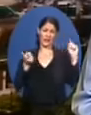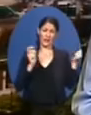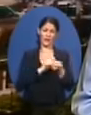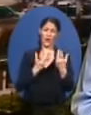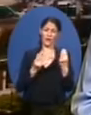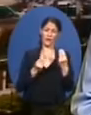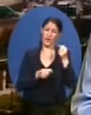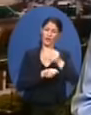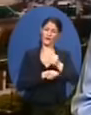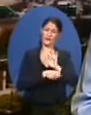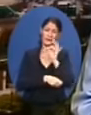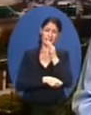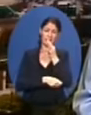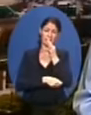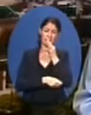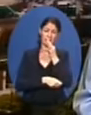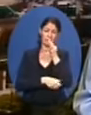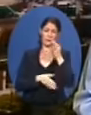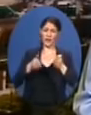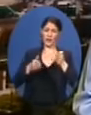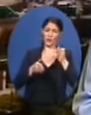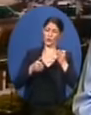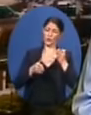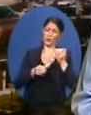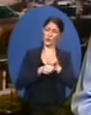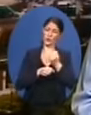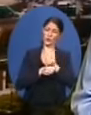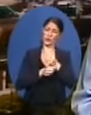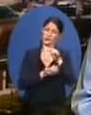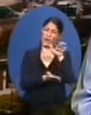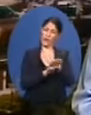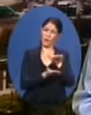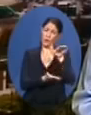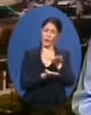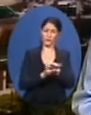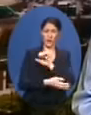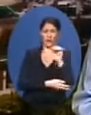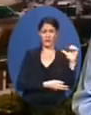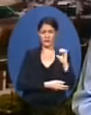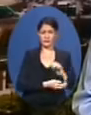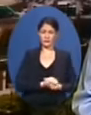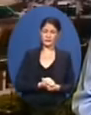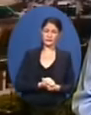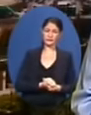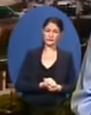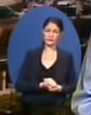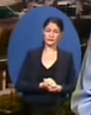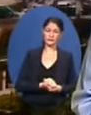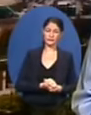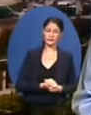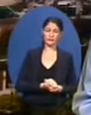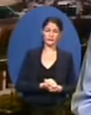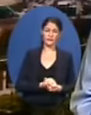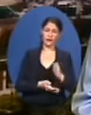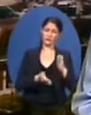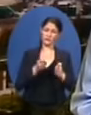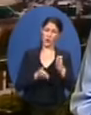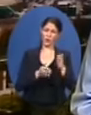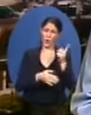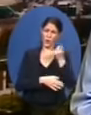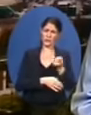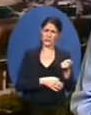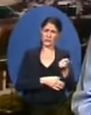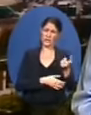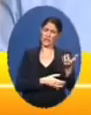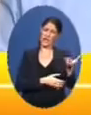המון המון עובדים צעירים במכונות שעושות את ההמבורגר לבד. Okay. עכשיו, את המכונות האלו לא היה צריך